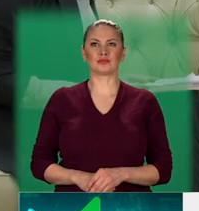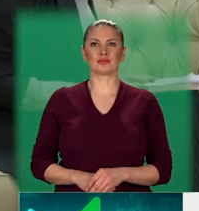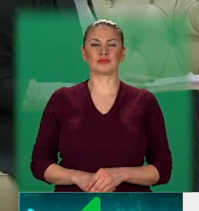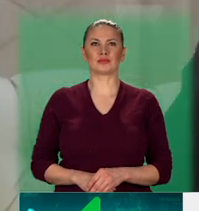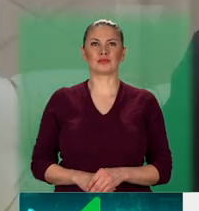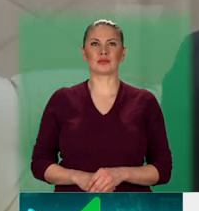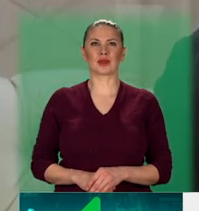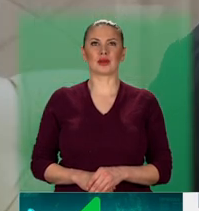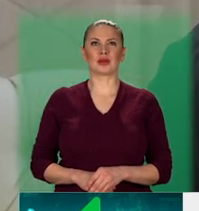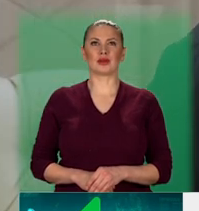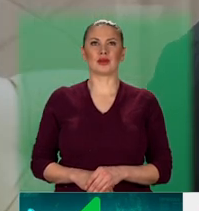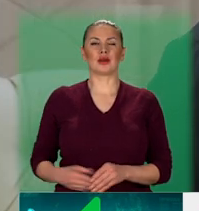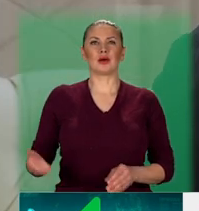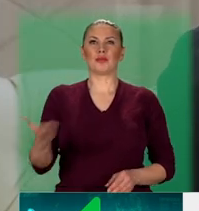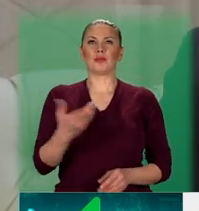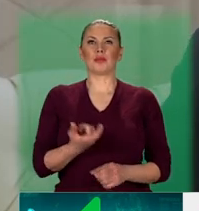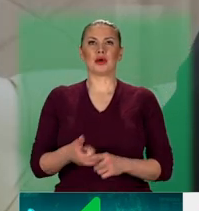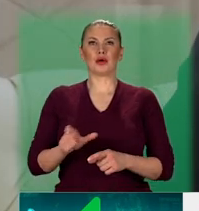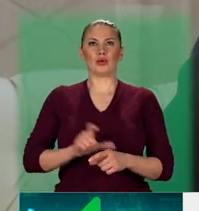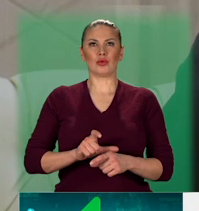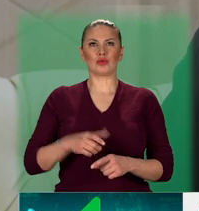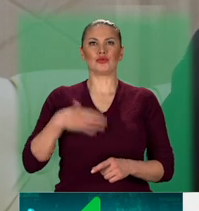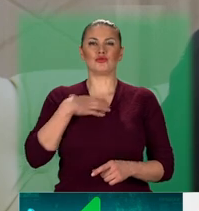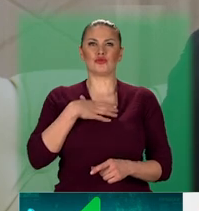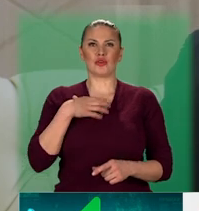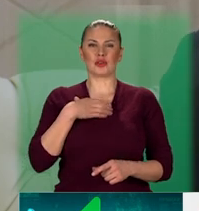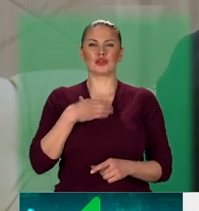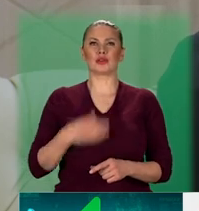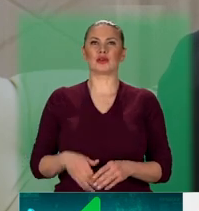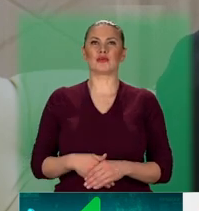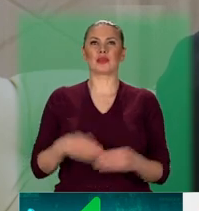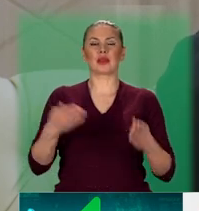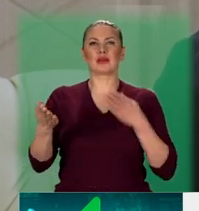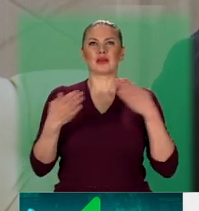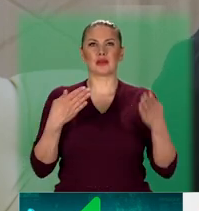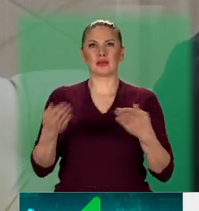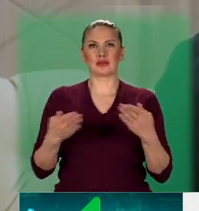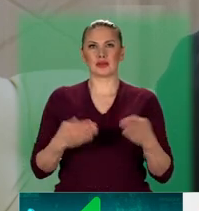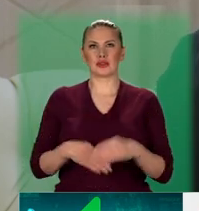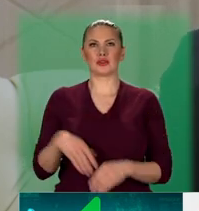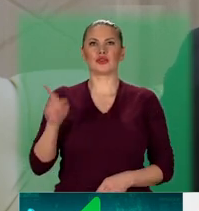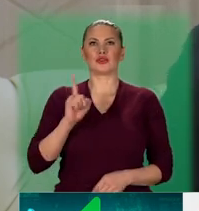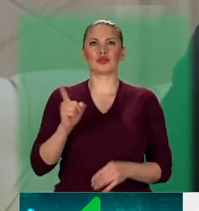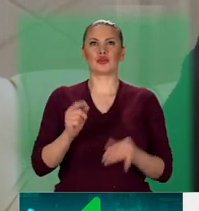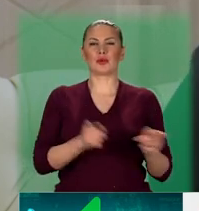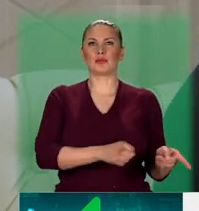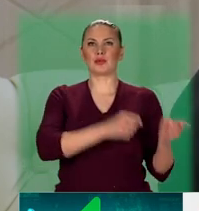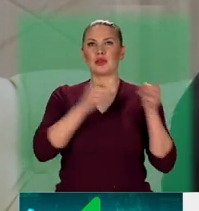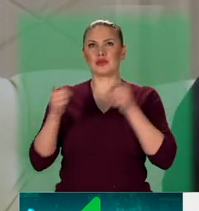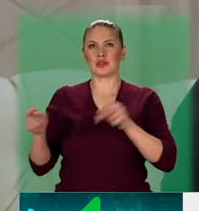Мы очень дифференцированно подошли к тому, чтобы в учреждении объявлять тот или иной режим дистанционного